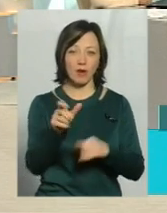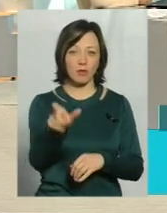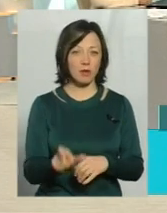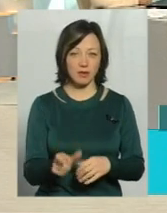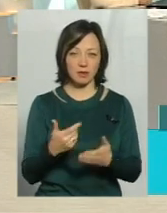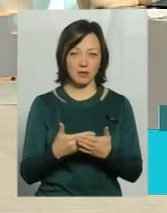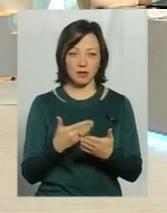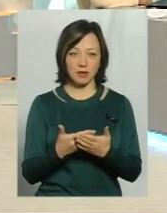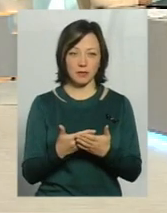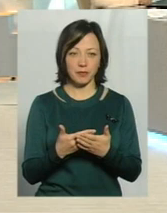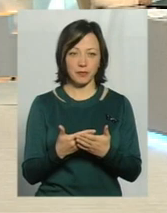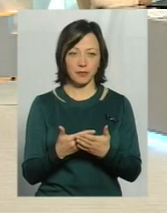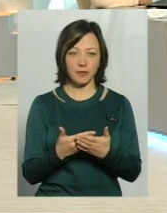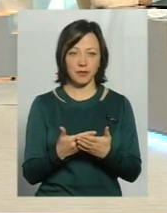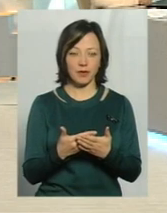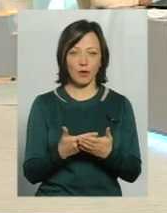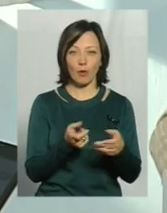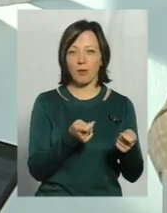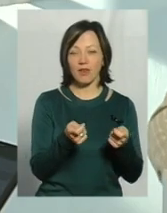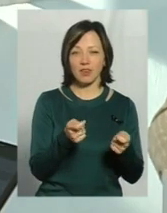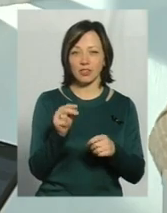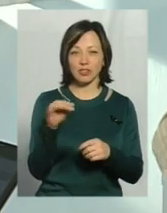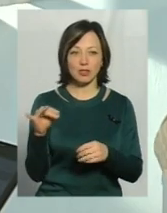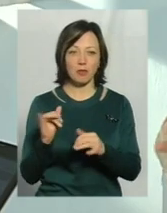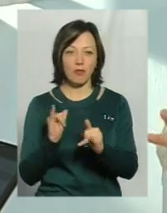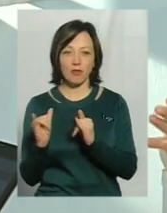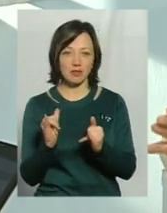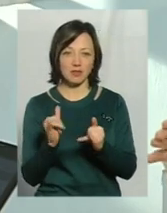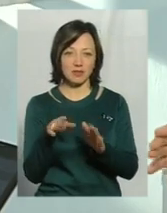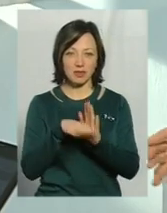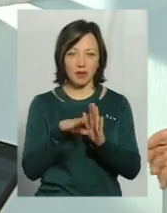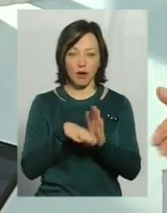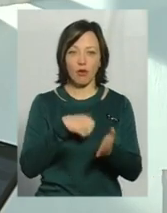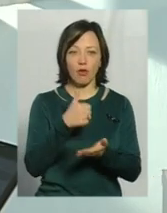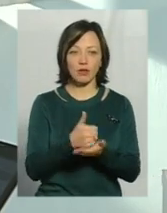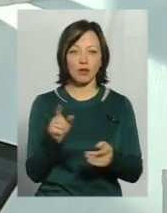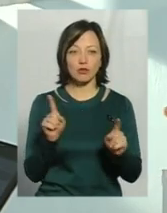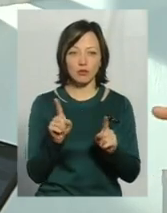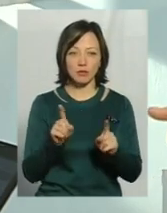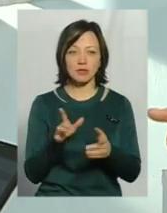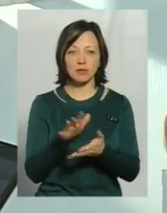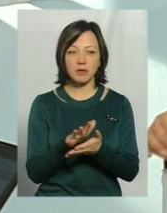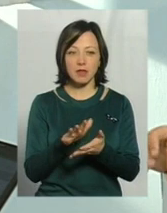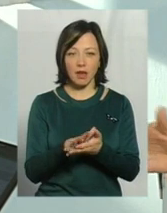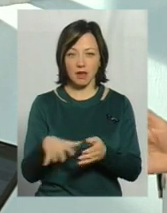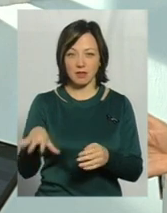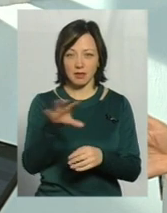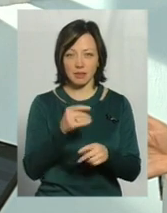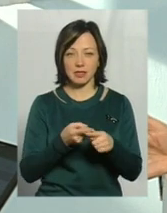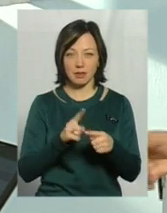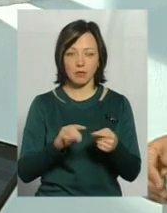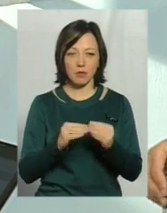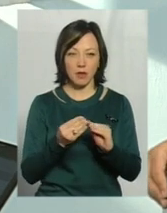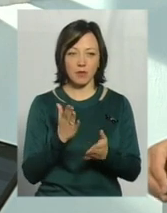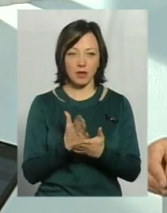громадянина простого управління чи поводження – це таке. Головне, що сміття скрізь. Оце проблема